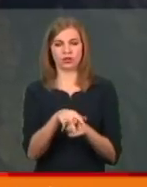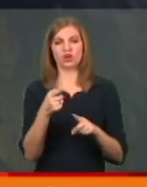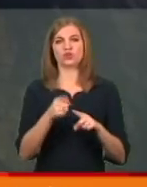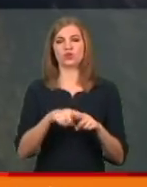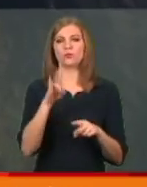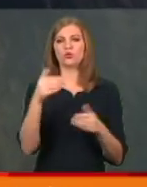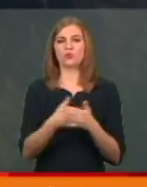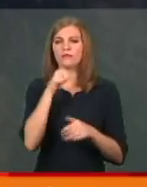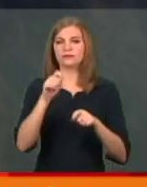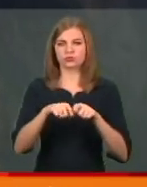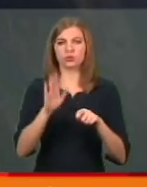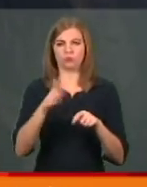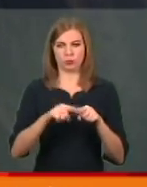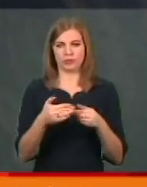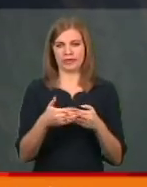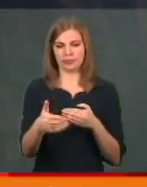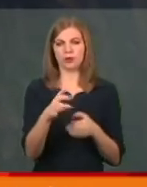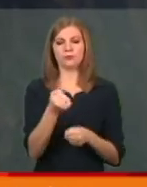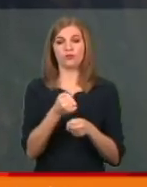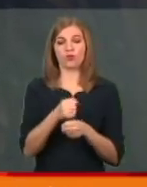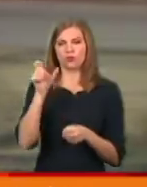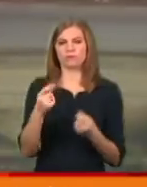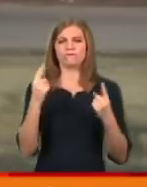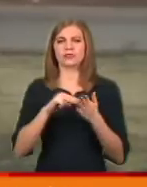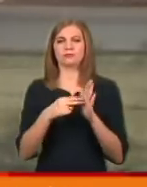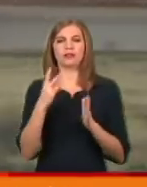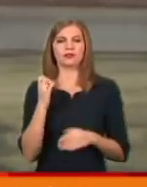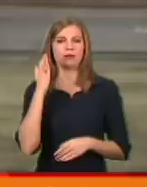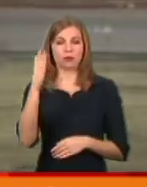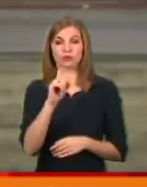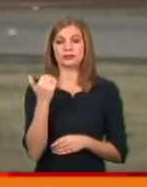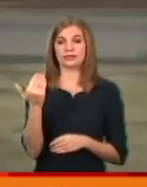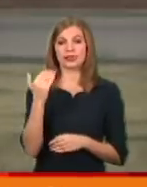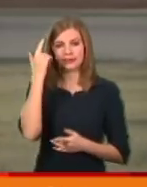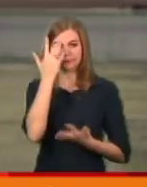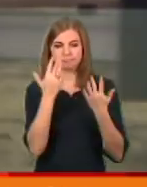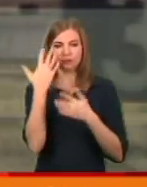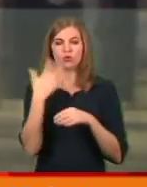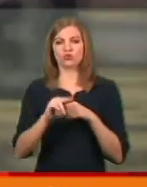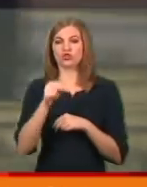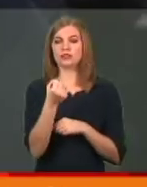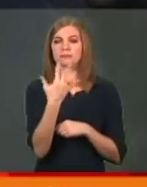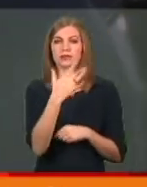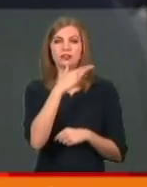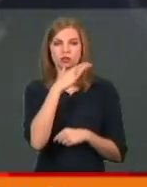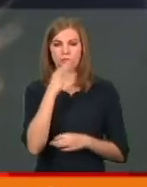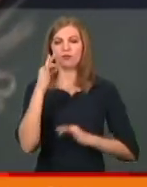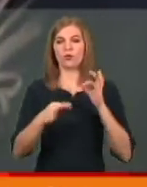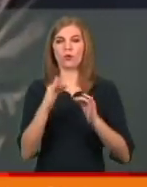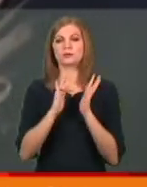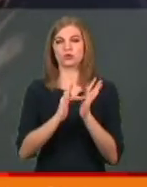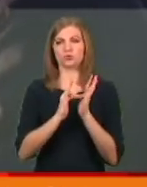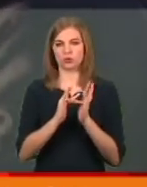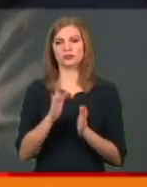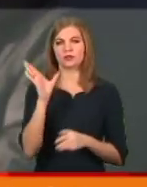нові випробування відбудуться незабаром. В розробників великі плани на майбутнє. За їхнім задумом, вже за 15 років космічний